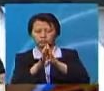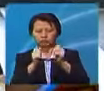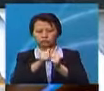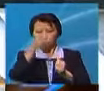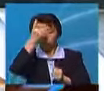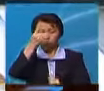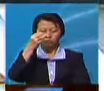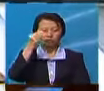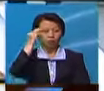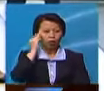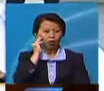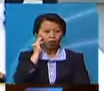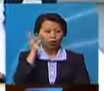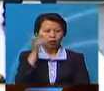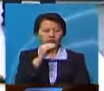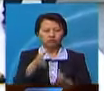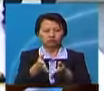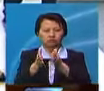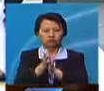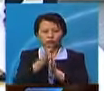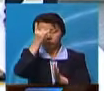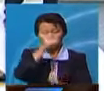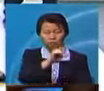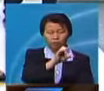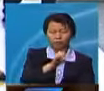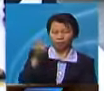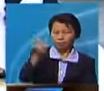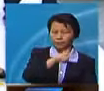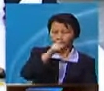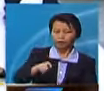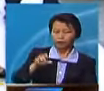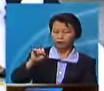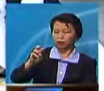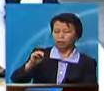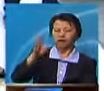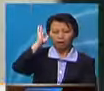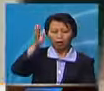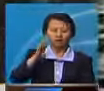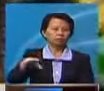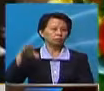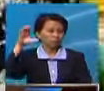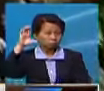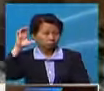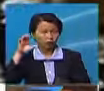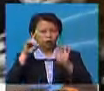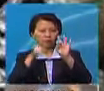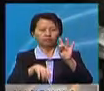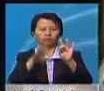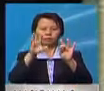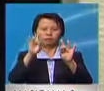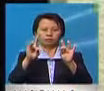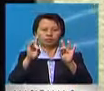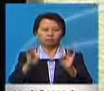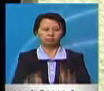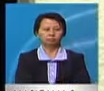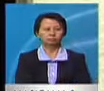Dr. Mahathir. Sementara itu, permohonan Tun Dr. Lim membatalkan saman Perdana Menteri akan didengar pada 8 Ogos.